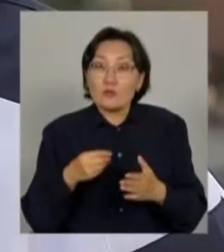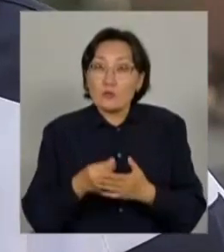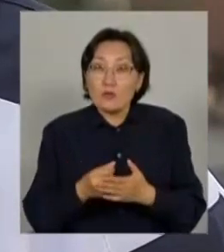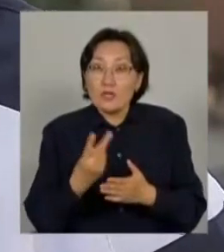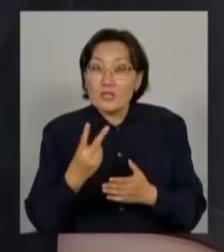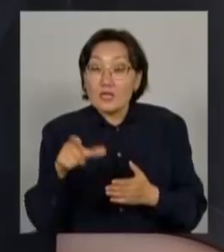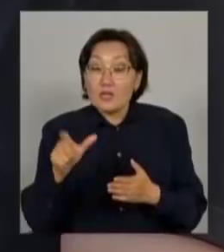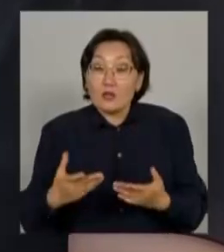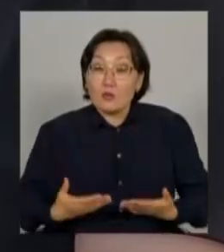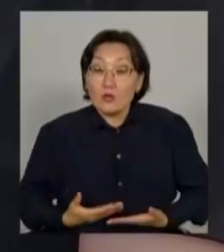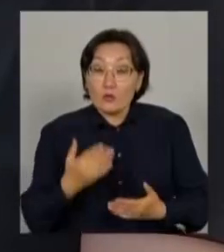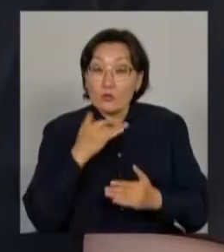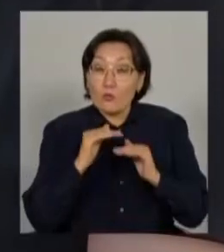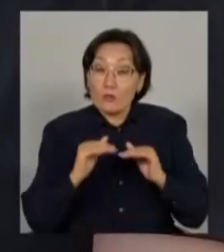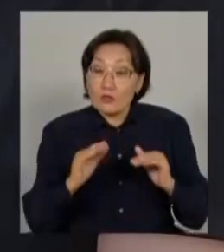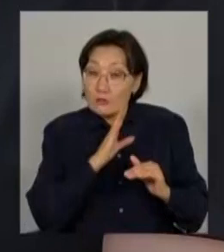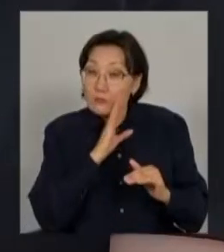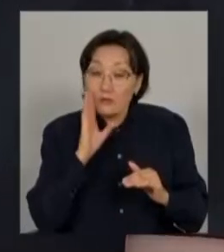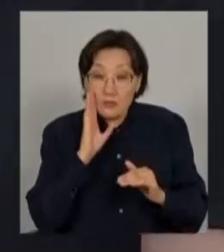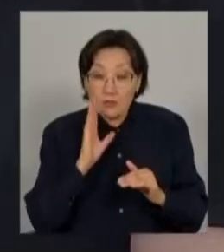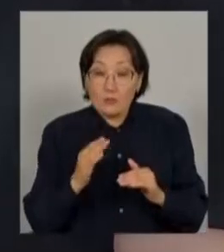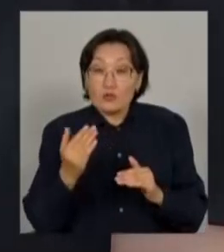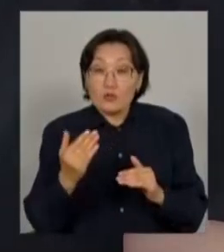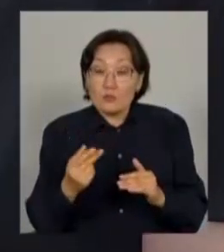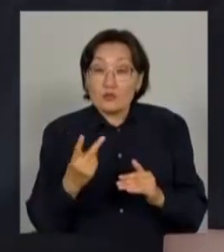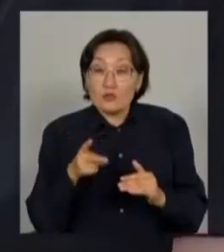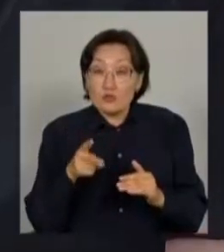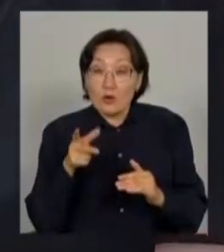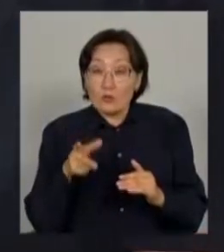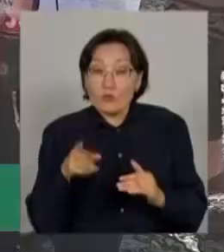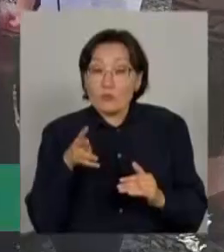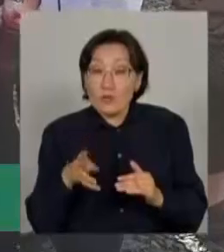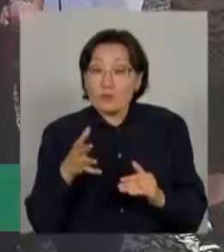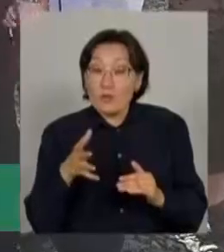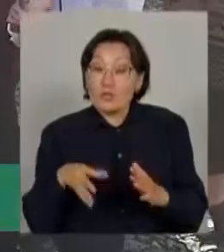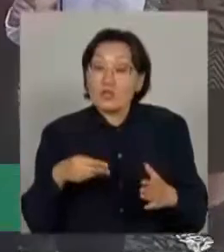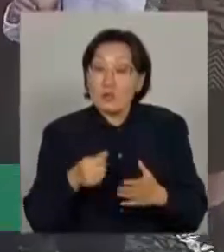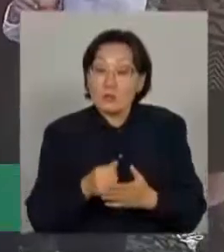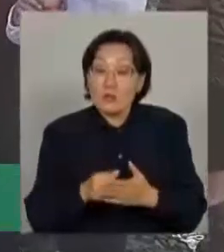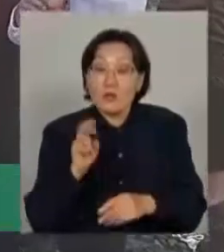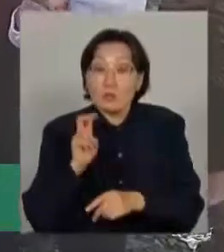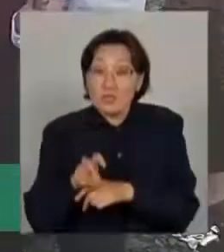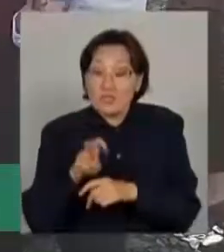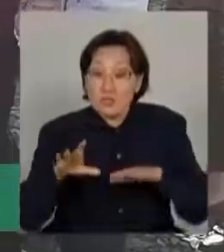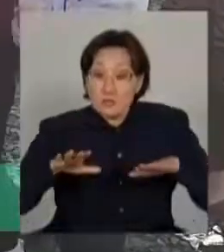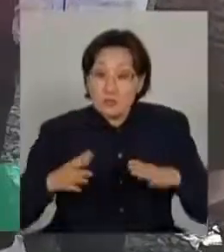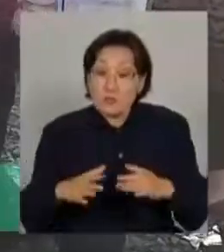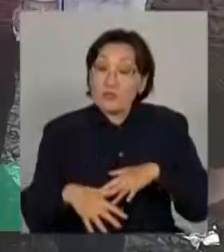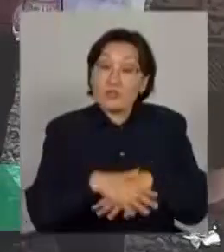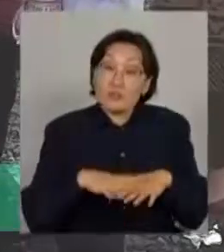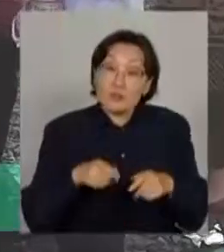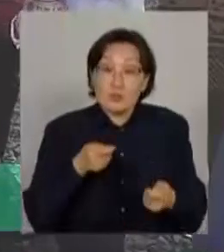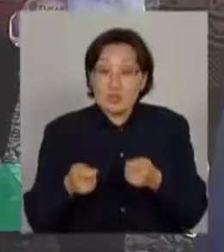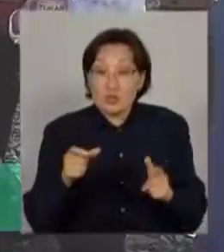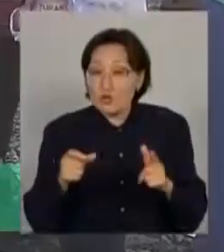бір екі адам біз. Көп балалы аналар бар, күмсалқа бар. Олар енді 3-4000-5000-ға шейін кетіп бар. Әкімдік табалдырығын тоздырып шаршадық деген жұрт